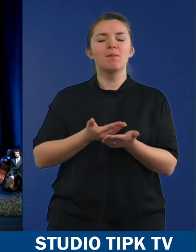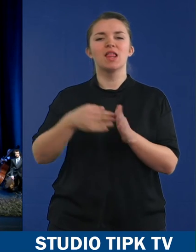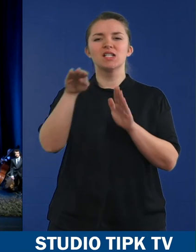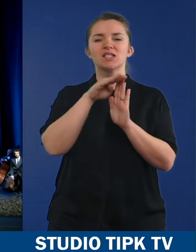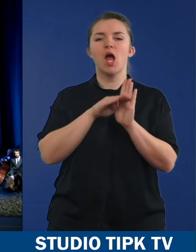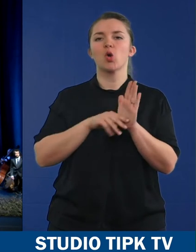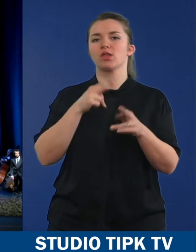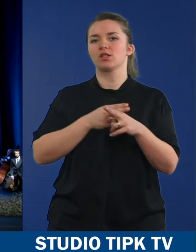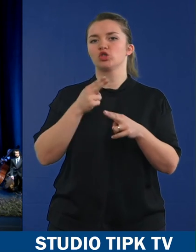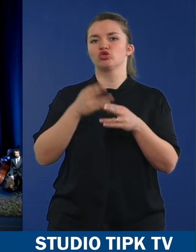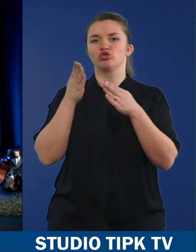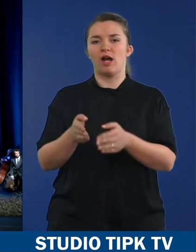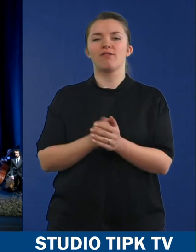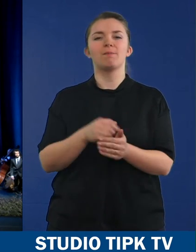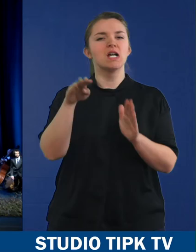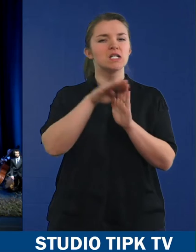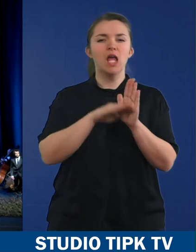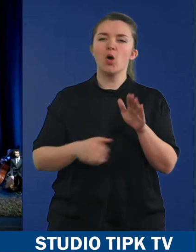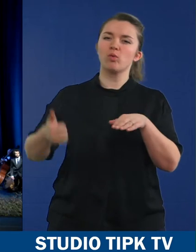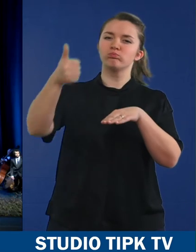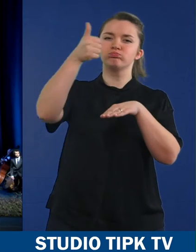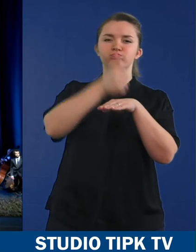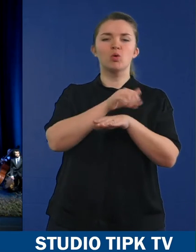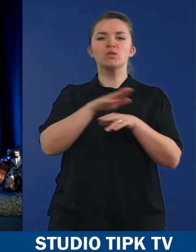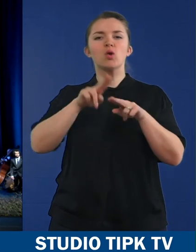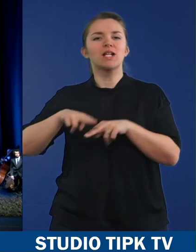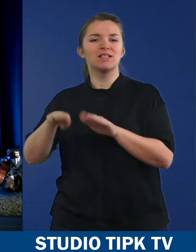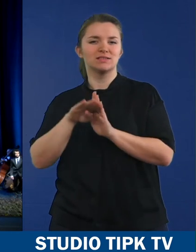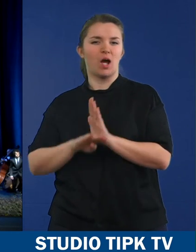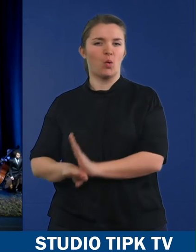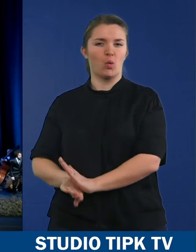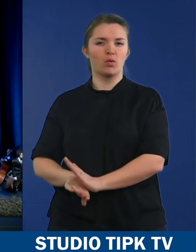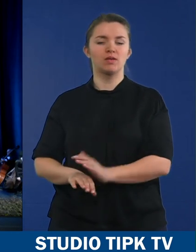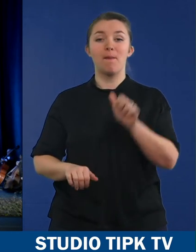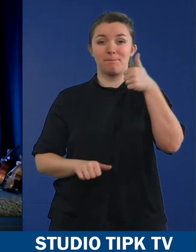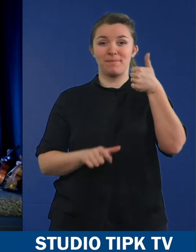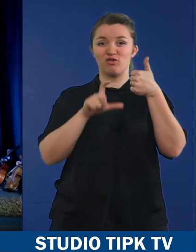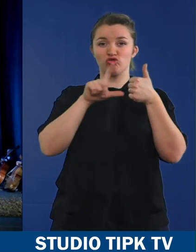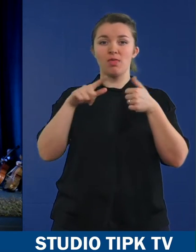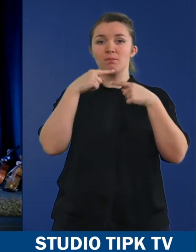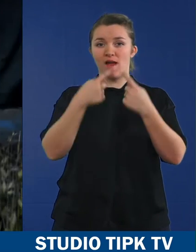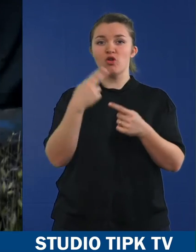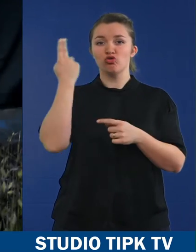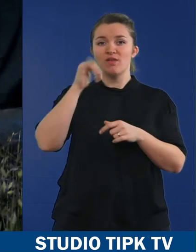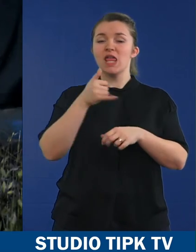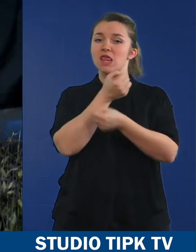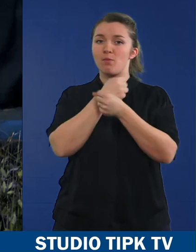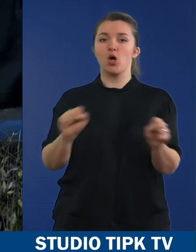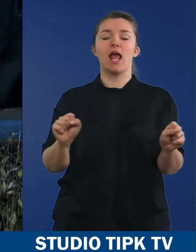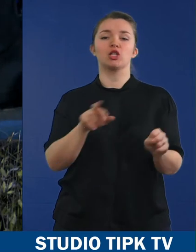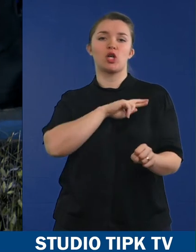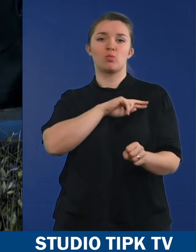države. Zakon nad vsemi zakoni. Prvi člen pravi, Slovenija je demokratična